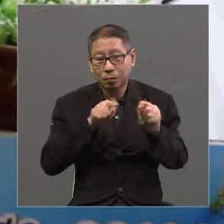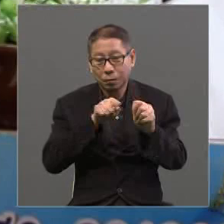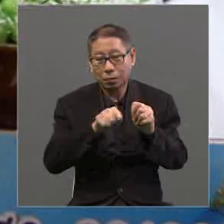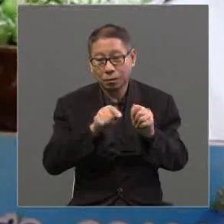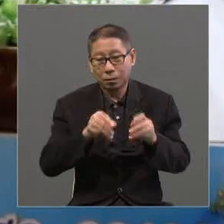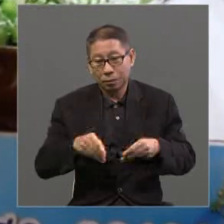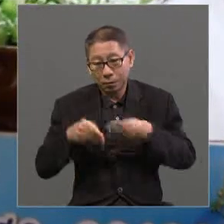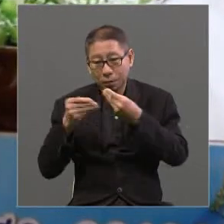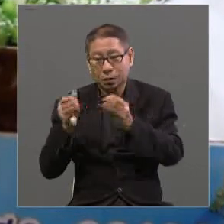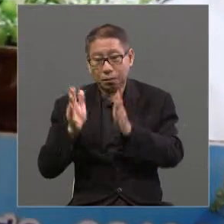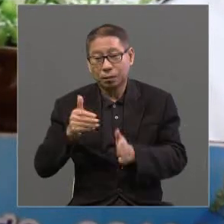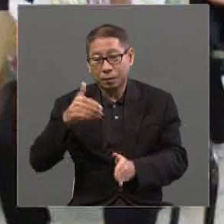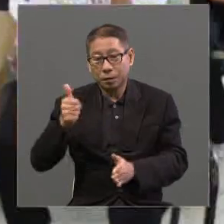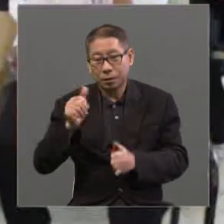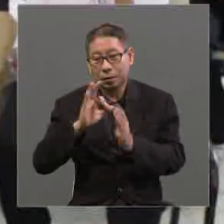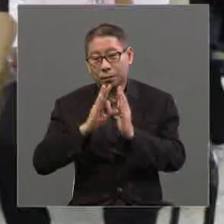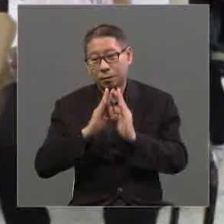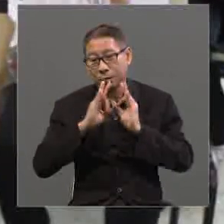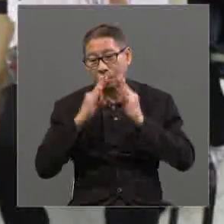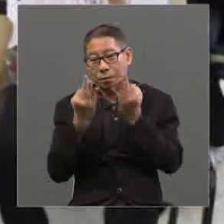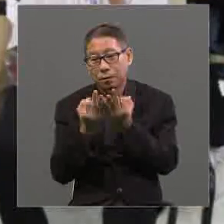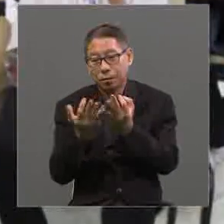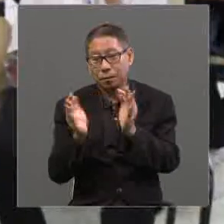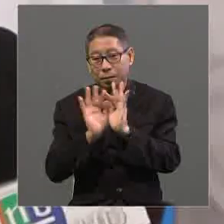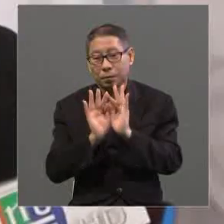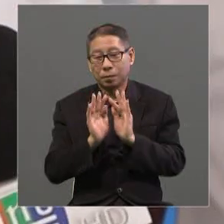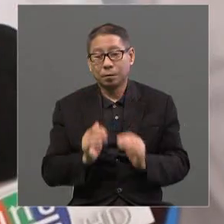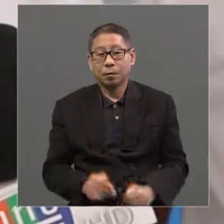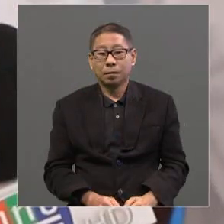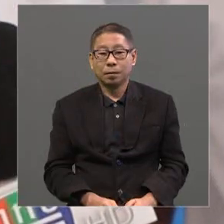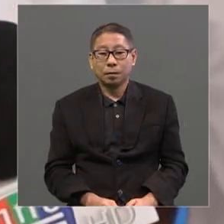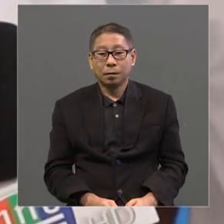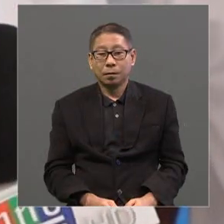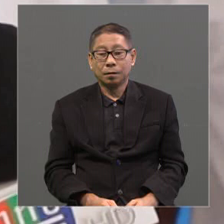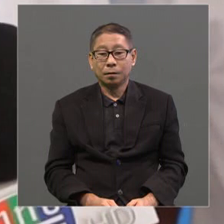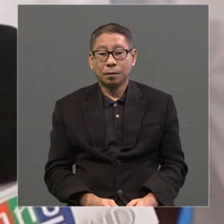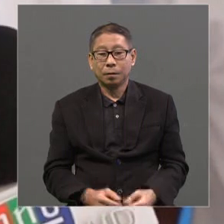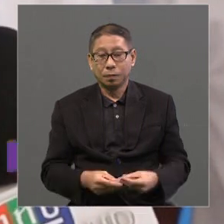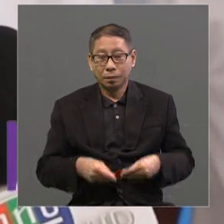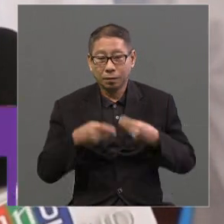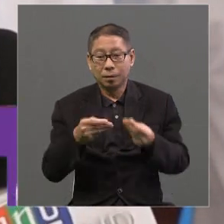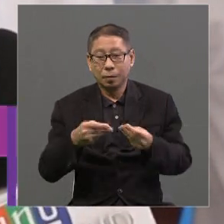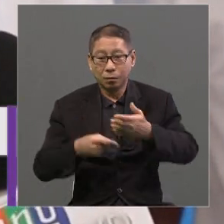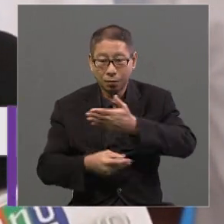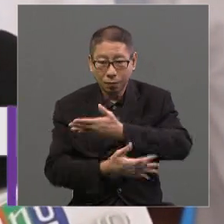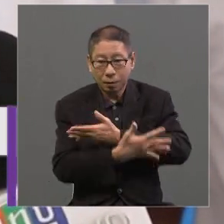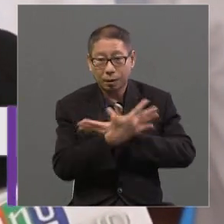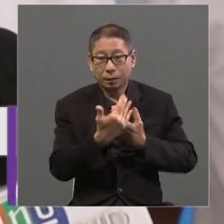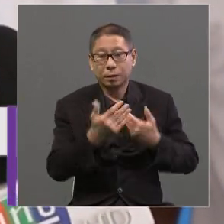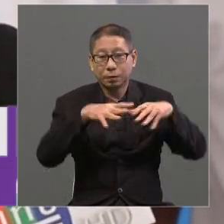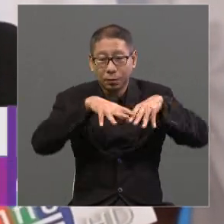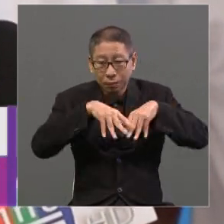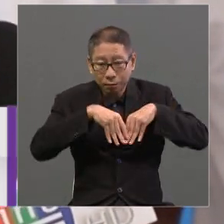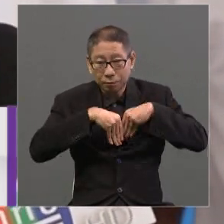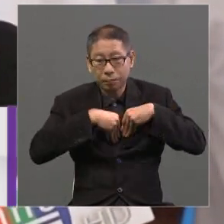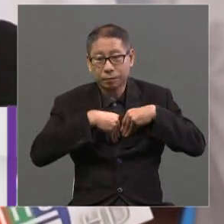นดีกลับสู่สังคมและครอบครัวครับ เน้นในการให้ที่ยืนเขานะให้การยอมรับนะ